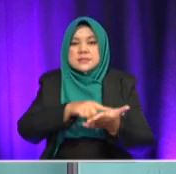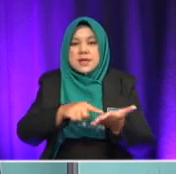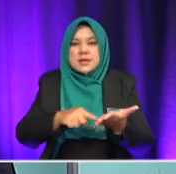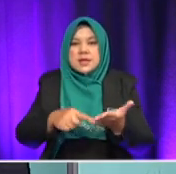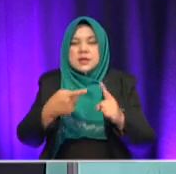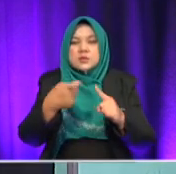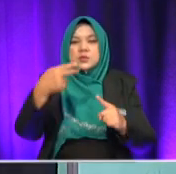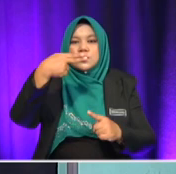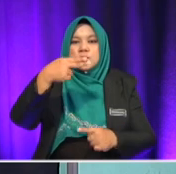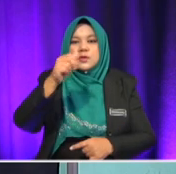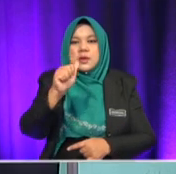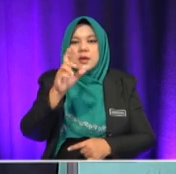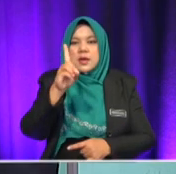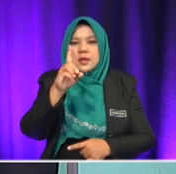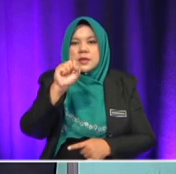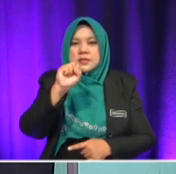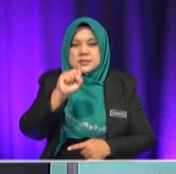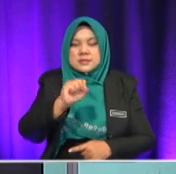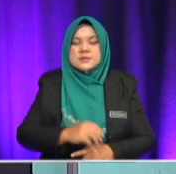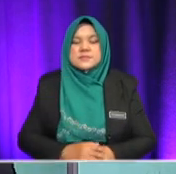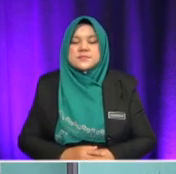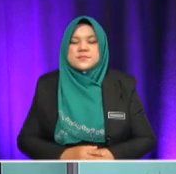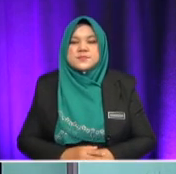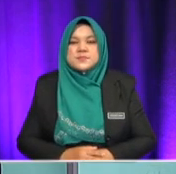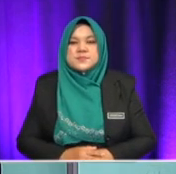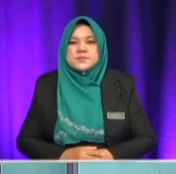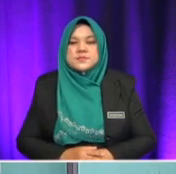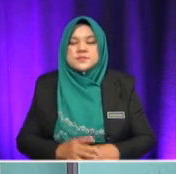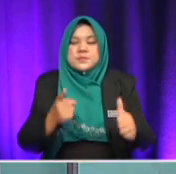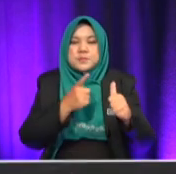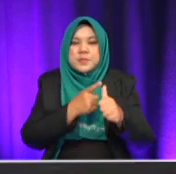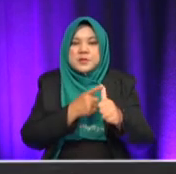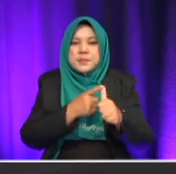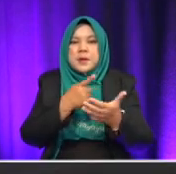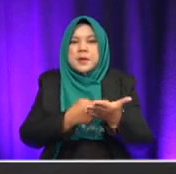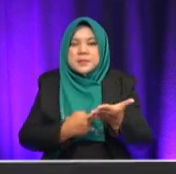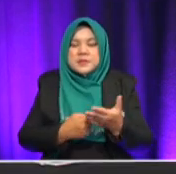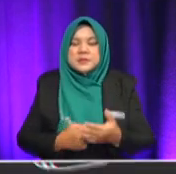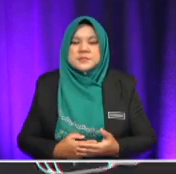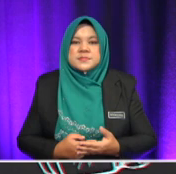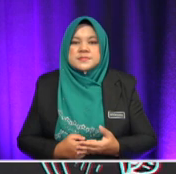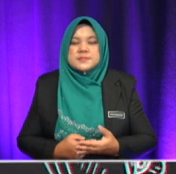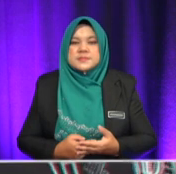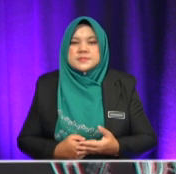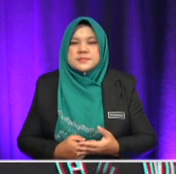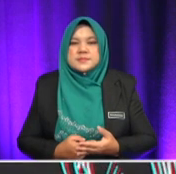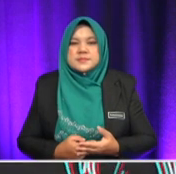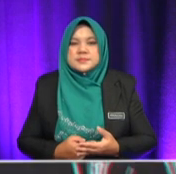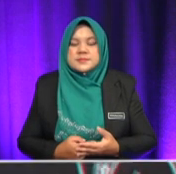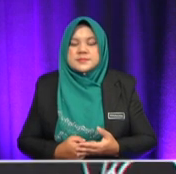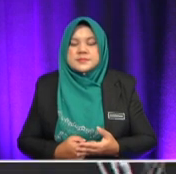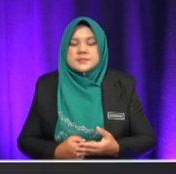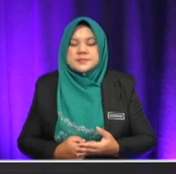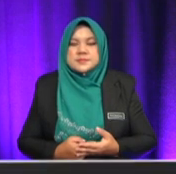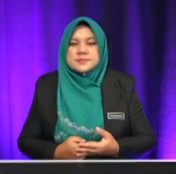satu oke cepat bunyinya Islam yang pertama mungkin Lukman